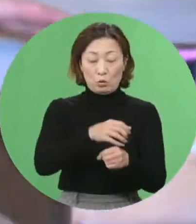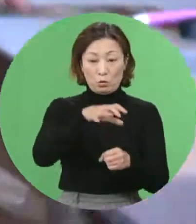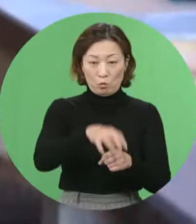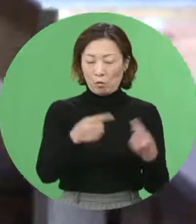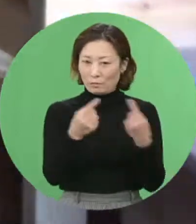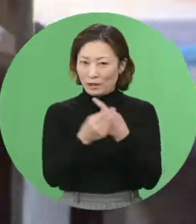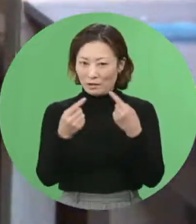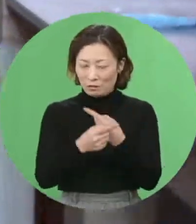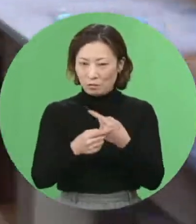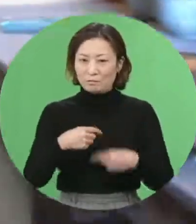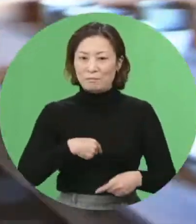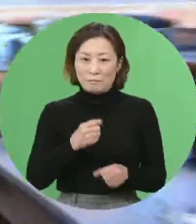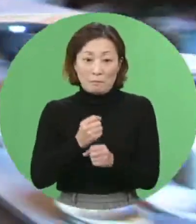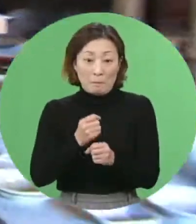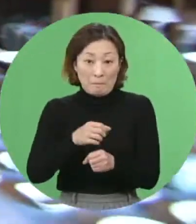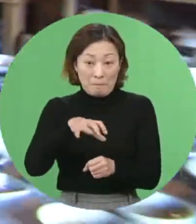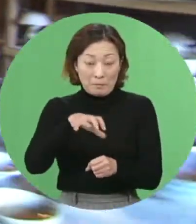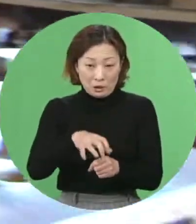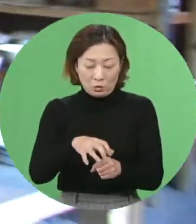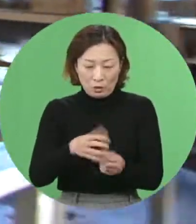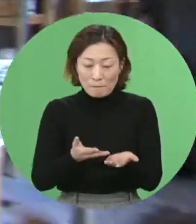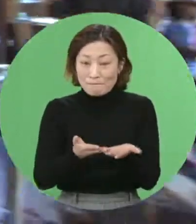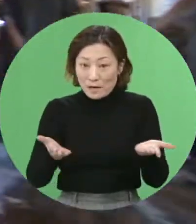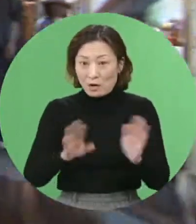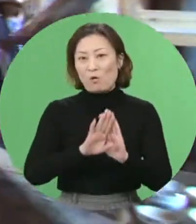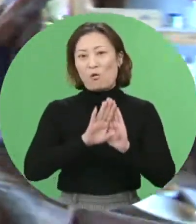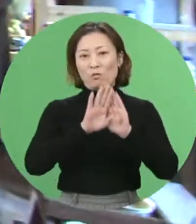工房兼ギャラリーをオープンしました。